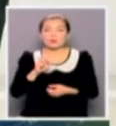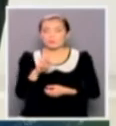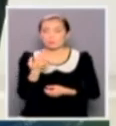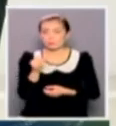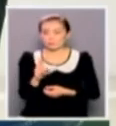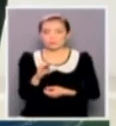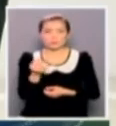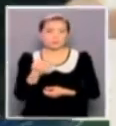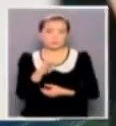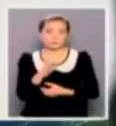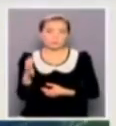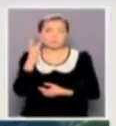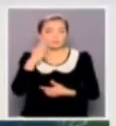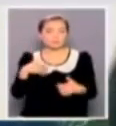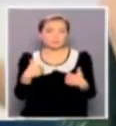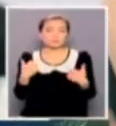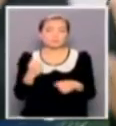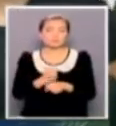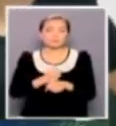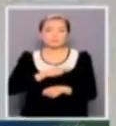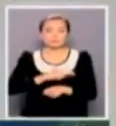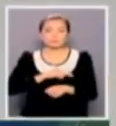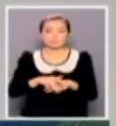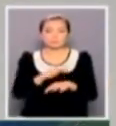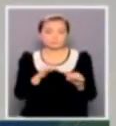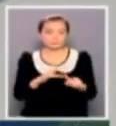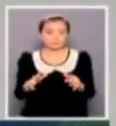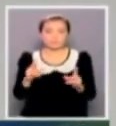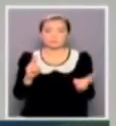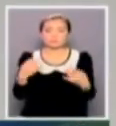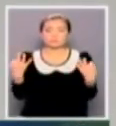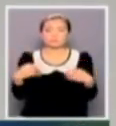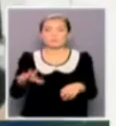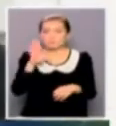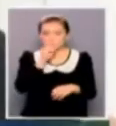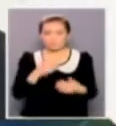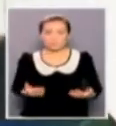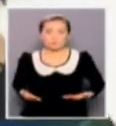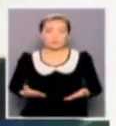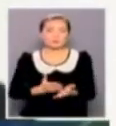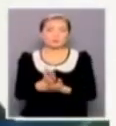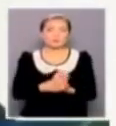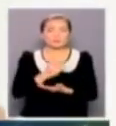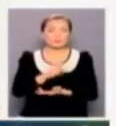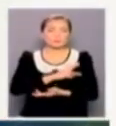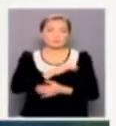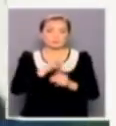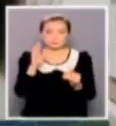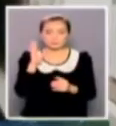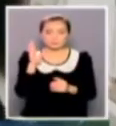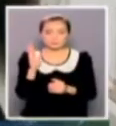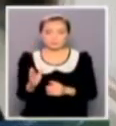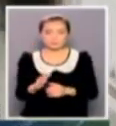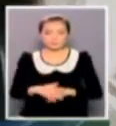Ақбөбек Мұқадес қызындай жағымды әрі пайдалыспен айналысу игі, себебі би еркіндік белгісі. Өмірді ұзартады, өмір сүруге деген құштарлық